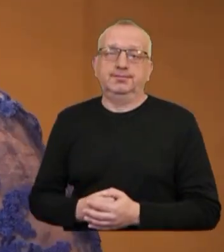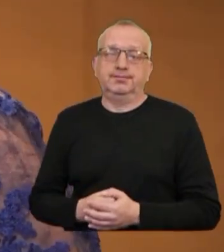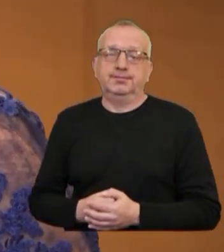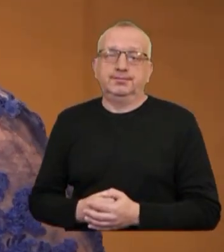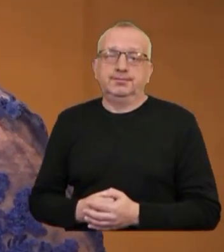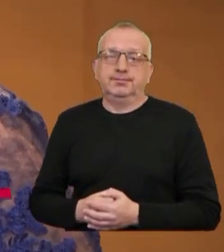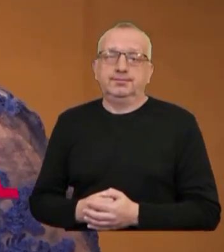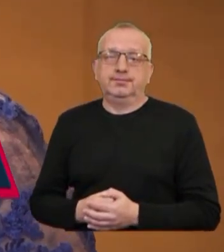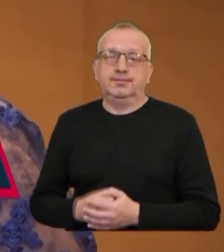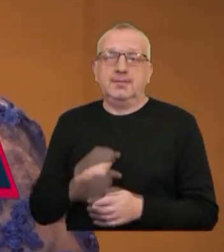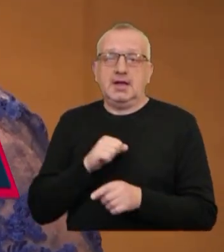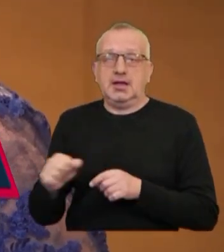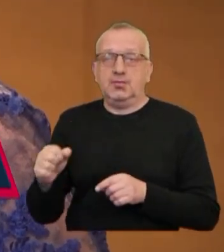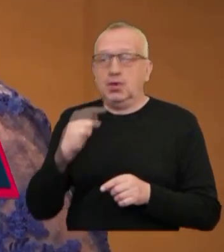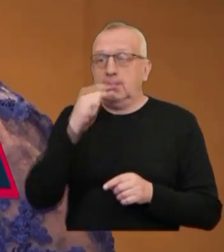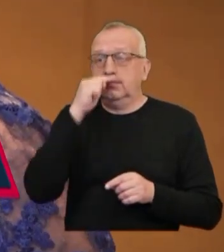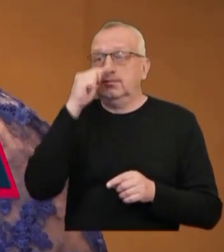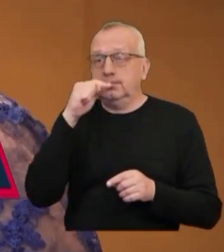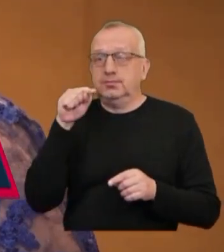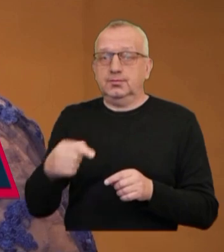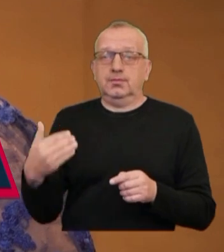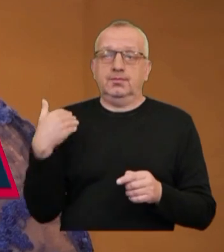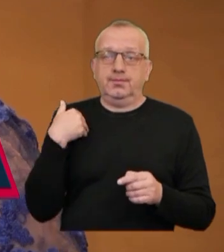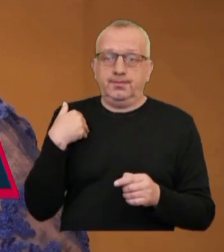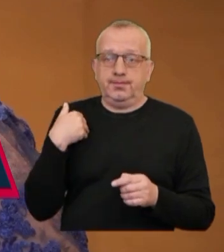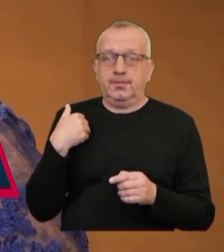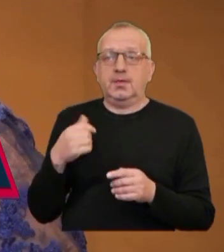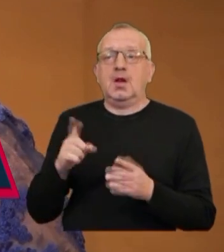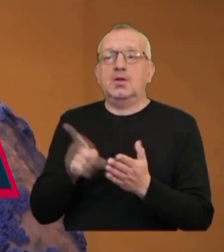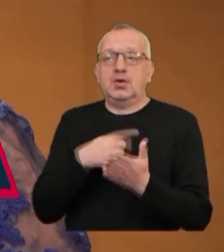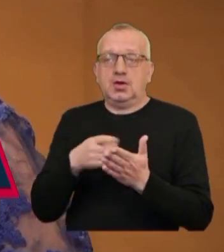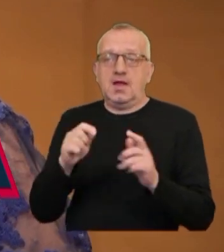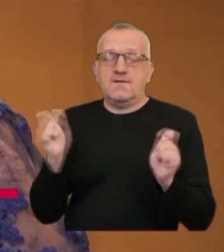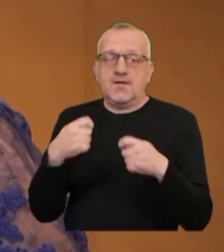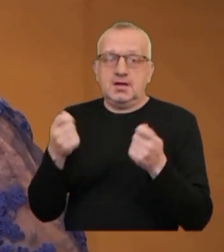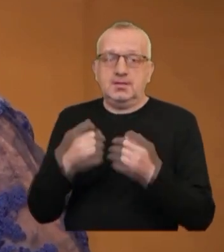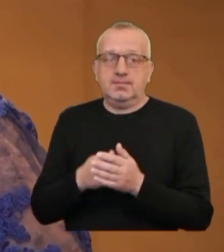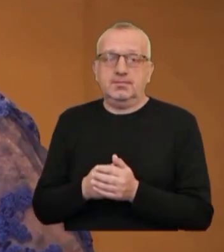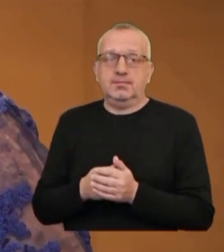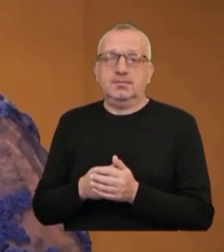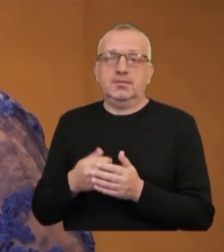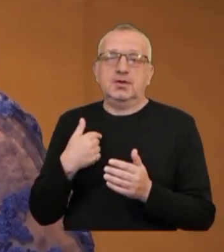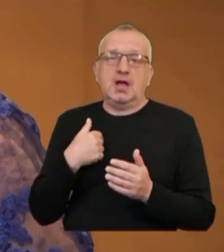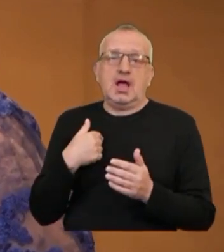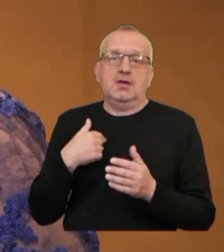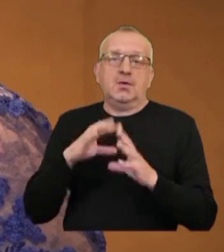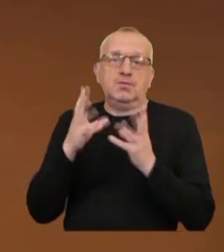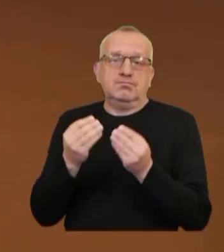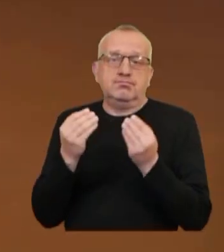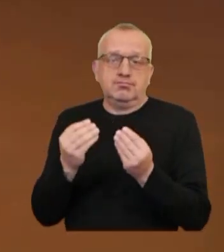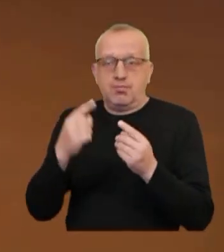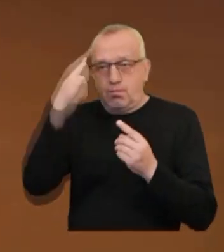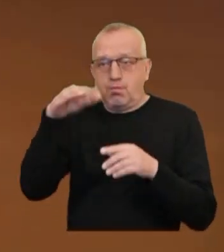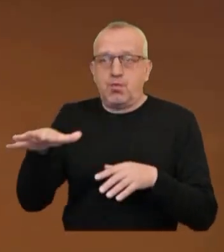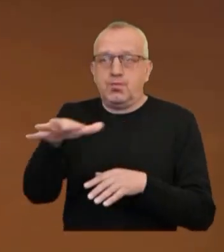Jesteśmy dumni, jesteśmy szczęśliwi, że możemy tutaj być, że staliśmy się częścią festiwalu i zostaliśmy tak ciepło przyjęci przez wspaniałą publiczność. Każdy